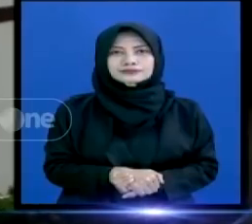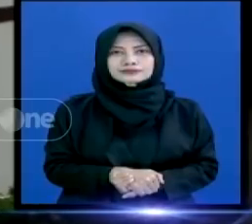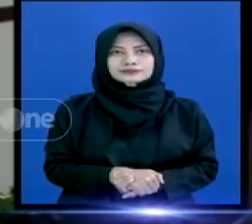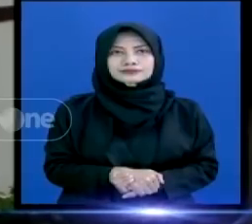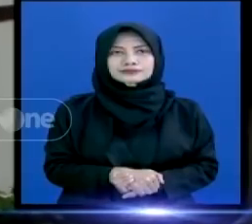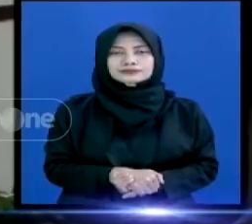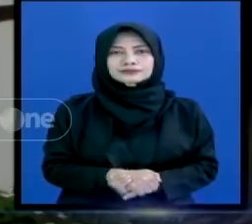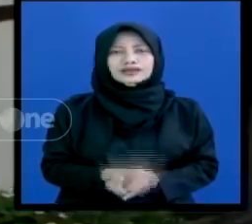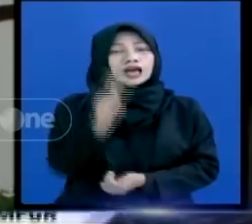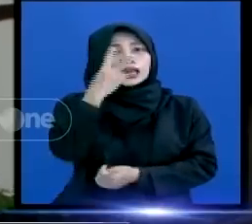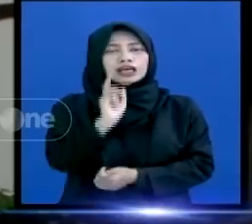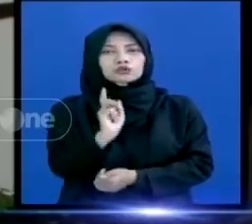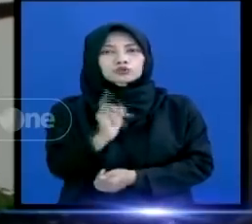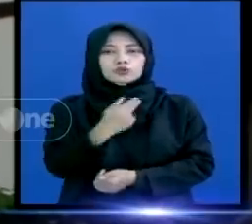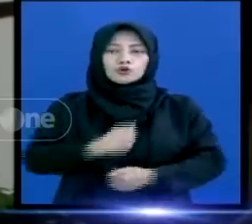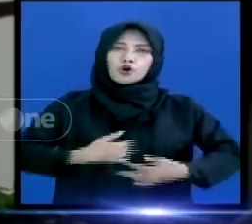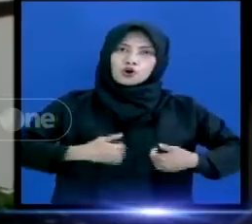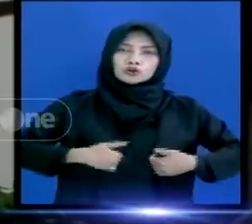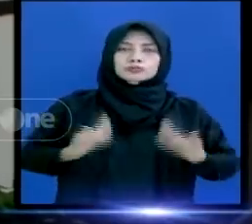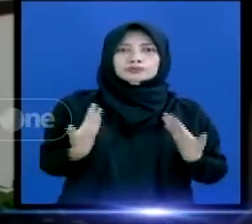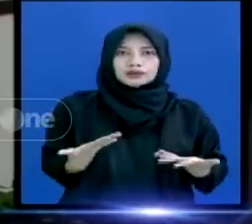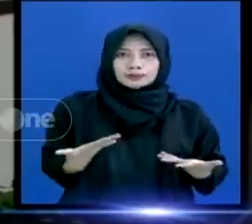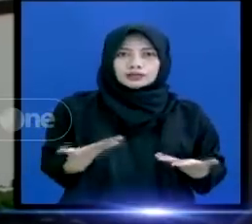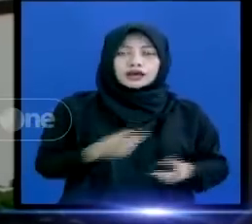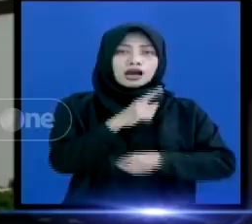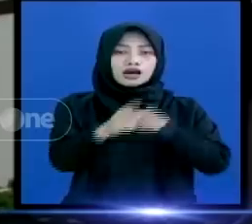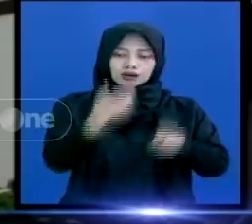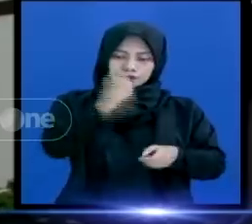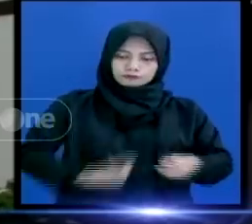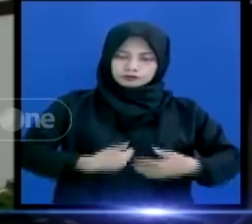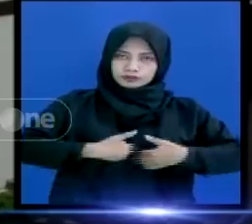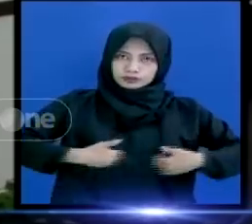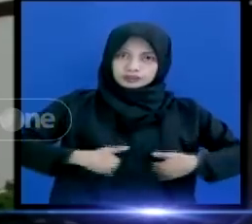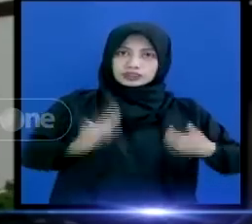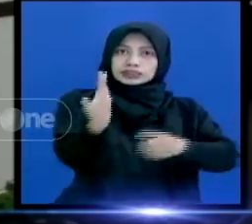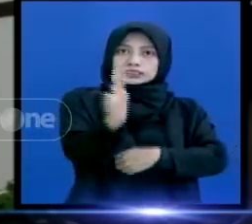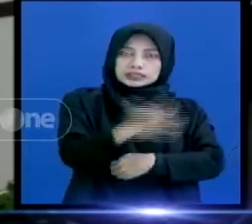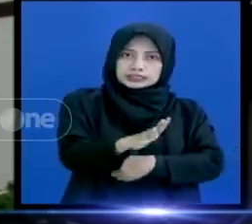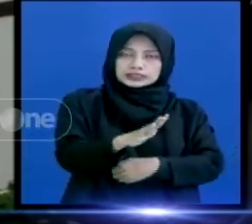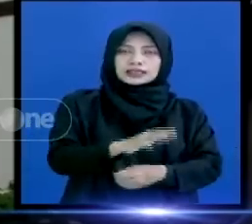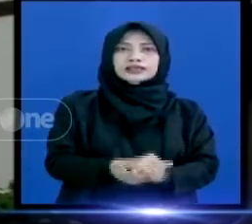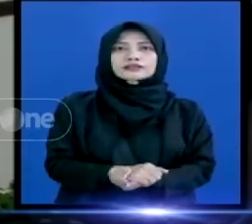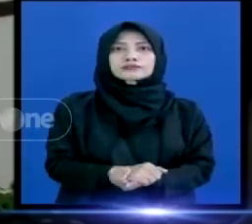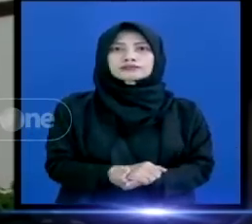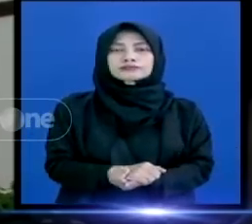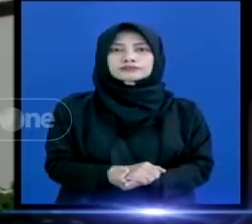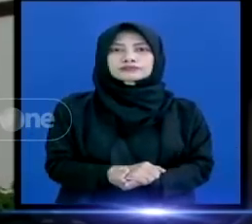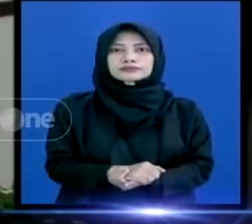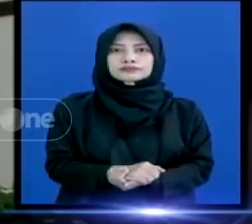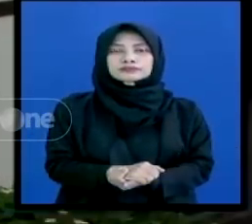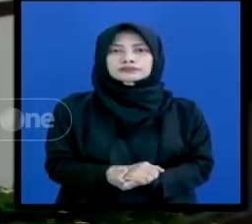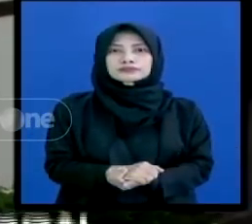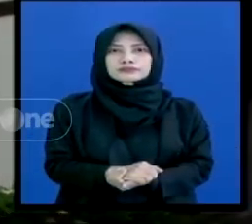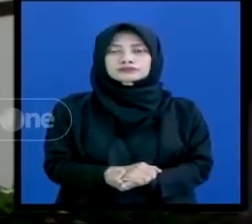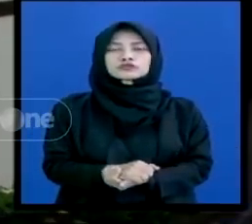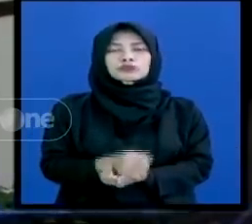tergantung proses otopsi. Kalau otopsi sudah selesai dan pihak Dorna sudah menghubungi kasket, maka